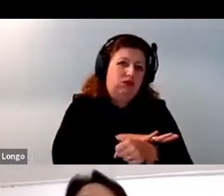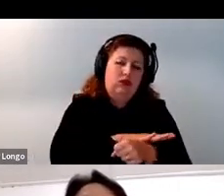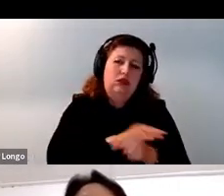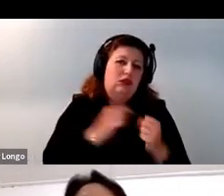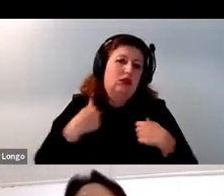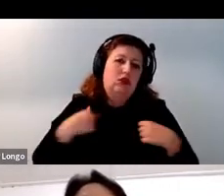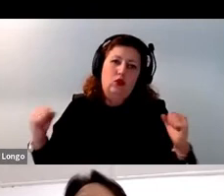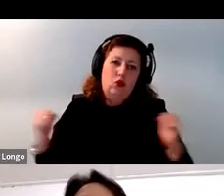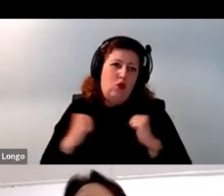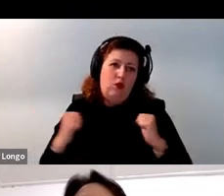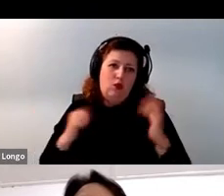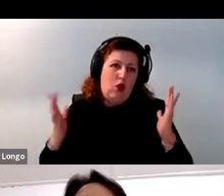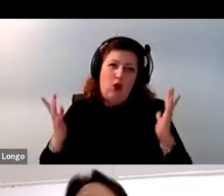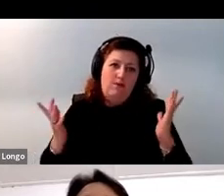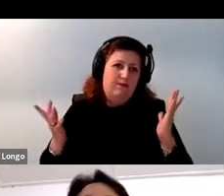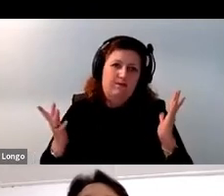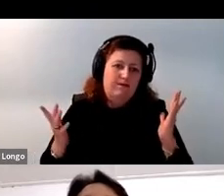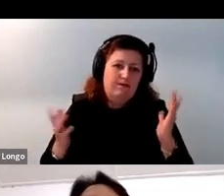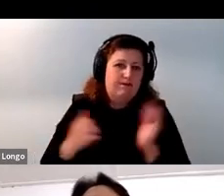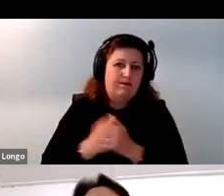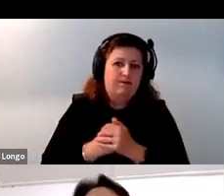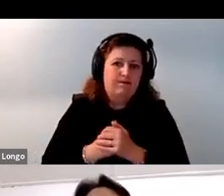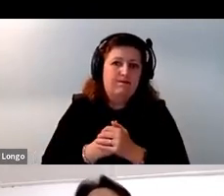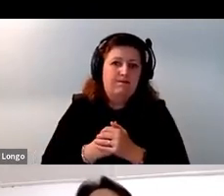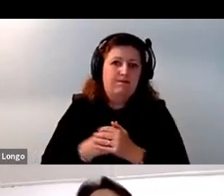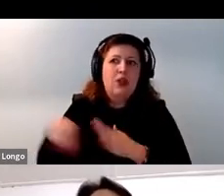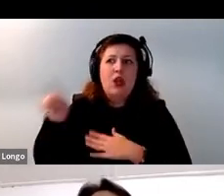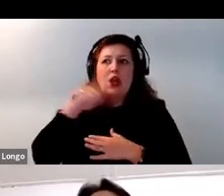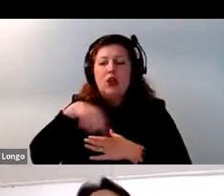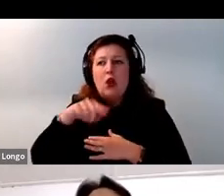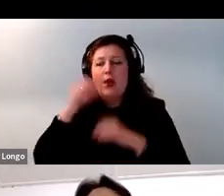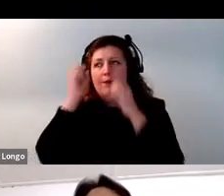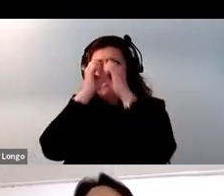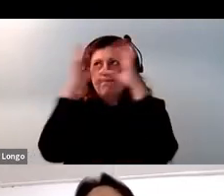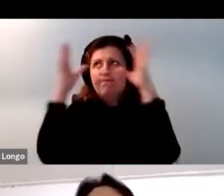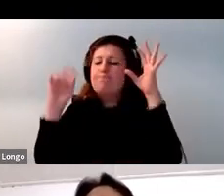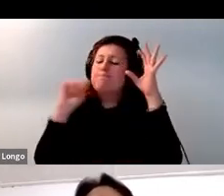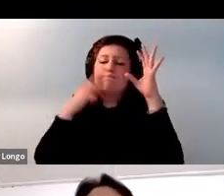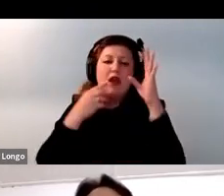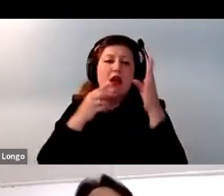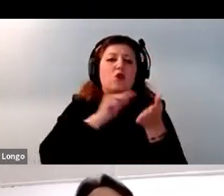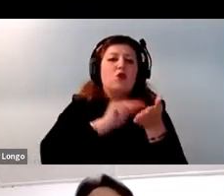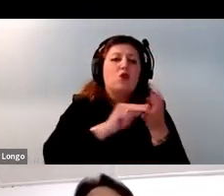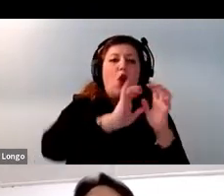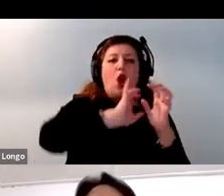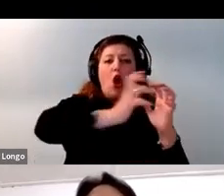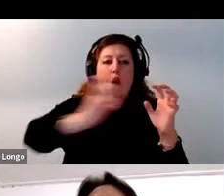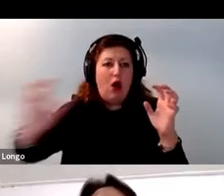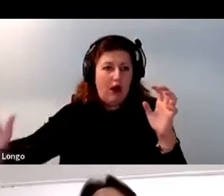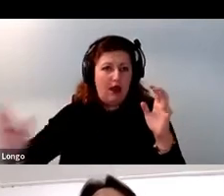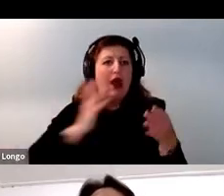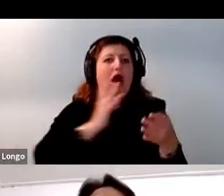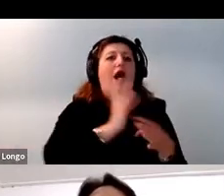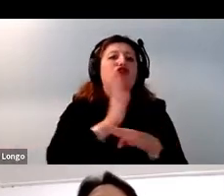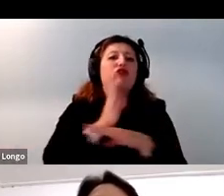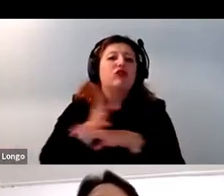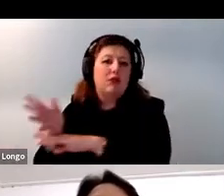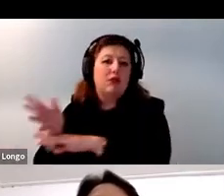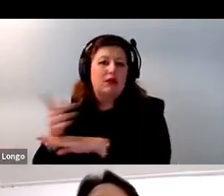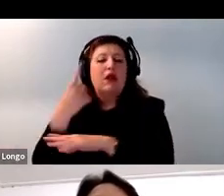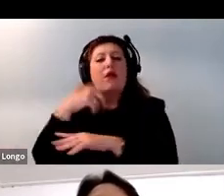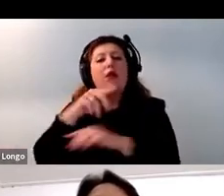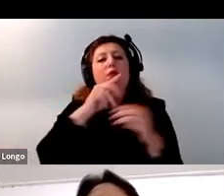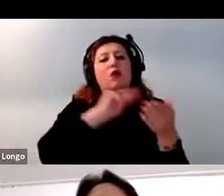è ricaduta nell'intervenire su più scuole all'accessibilità diretta all'edificio, piuttosto che